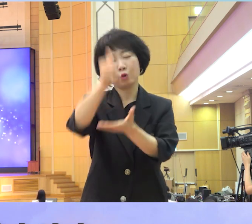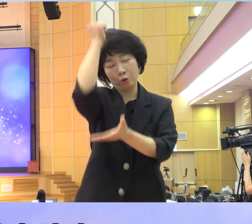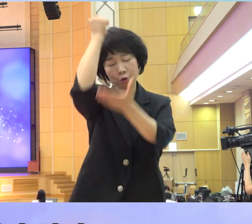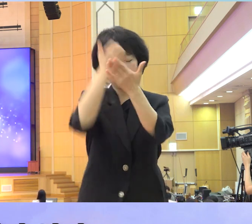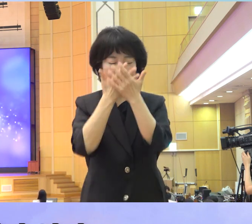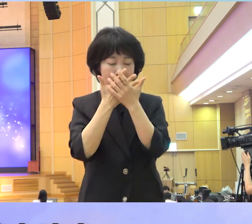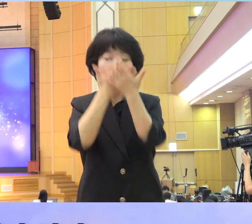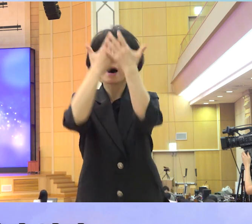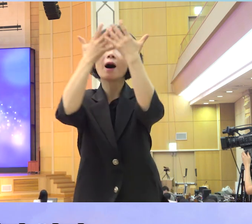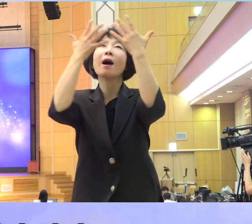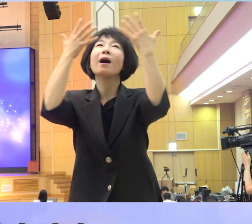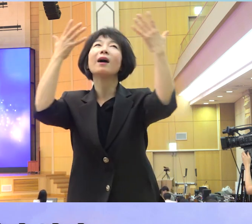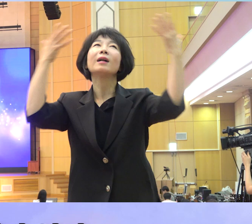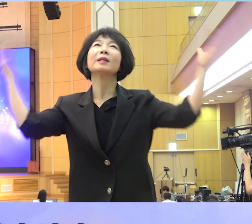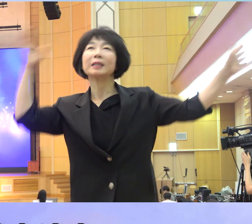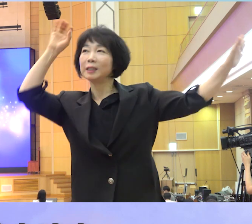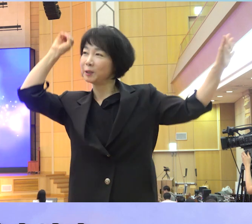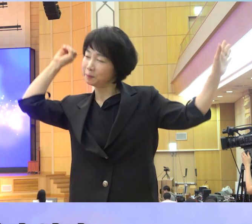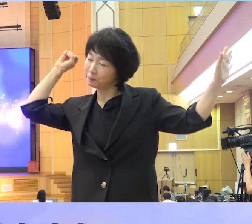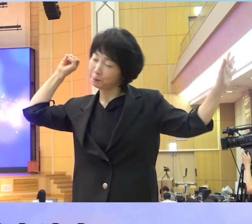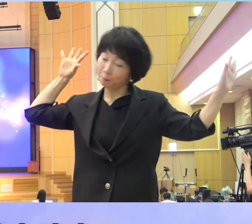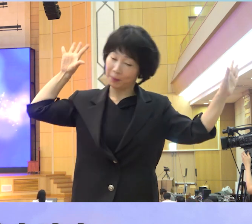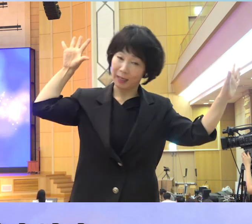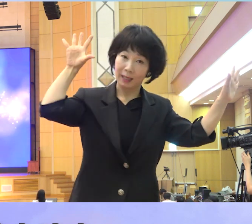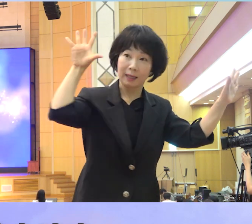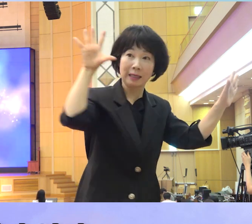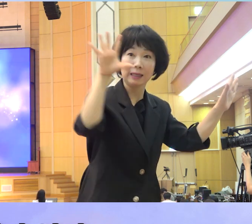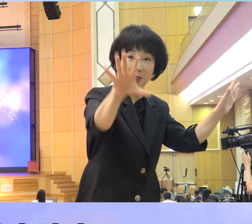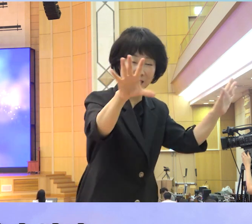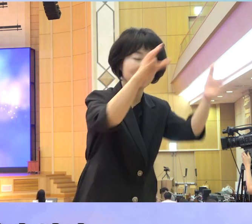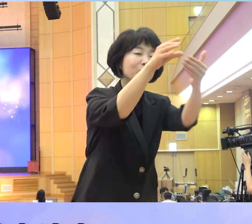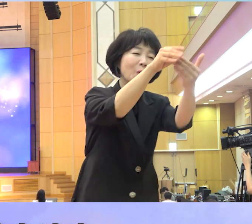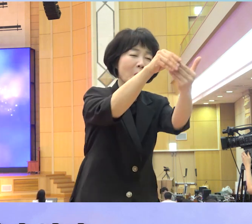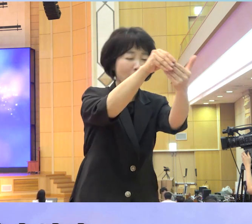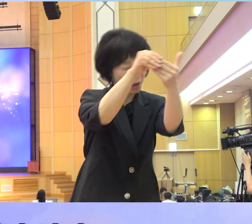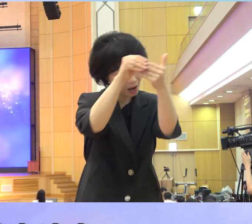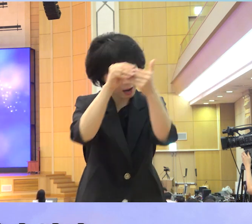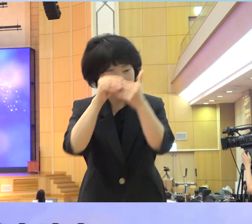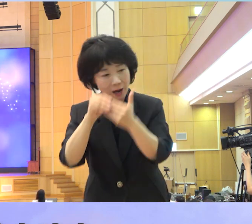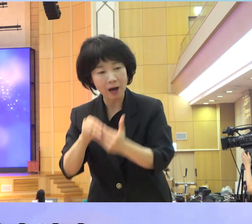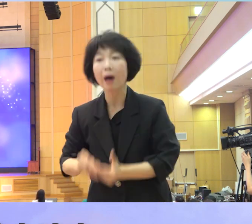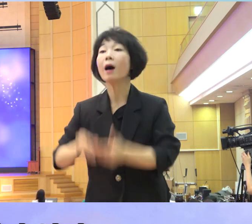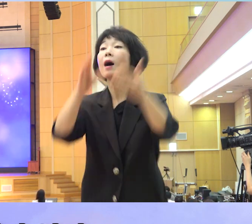밤에도 주의 밝은 빛